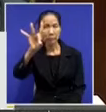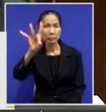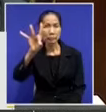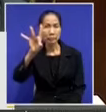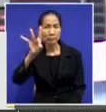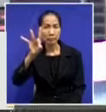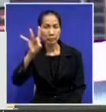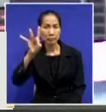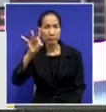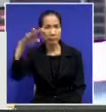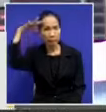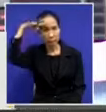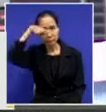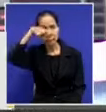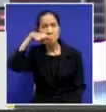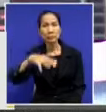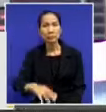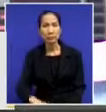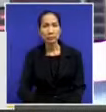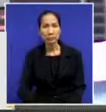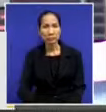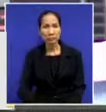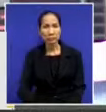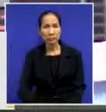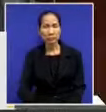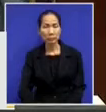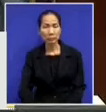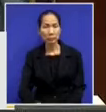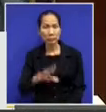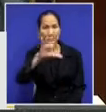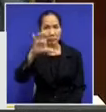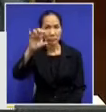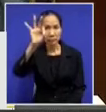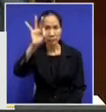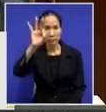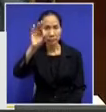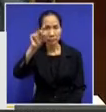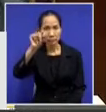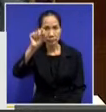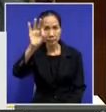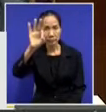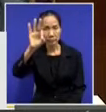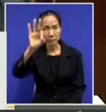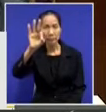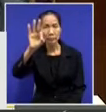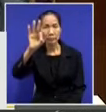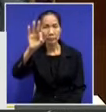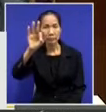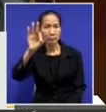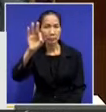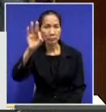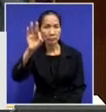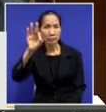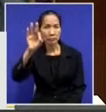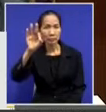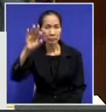คำลือ นายธนาธรจึงรุ่งเรืองกิจครับ 529นายศรีศักดิ์วัฒนพรมงคล